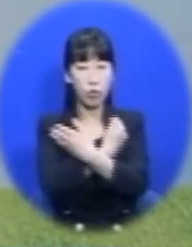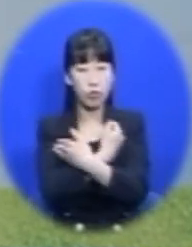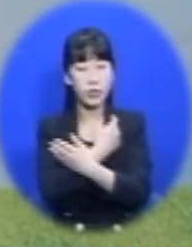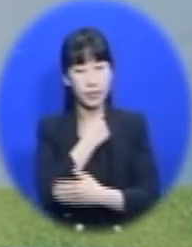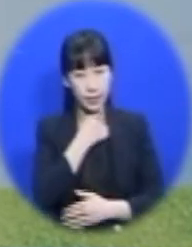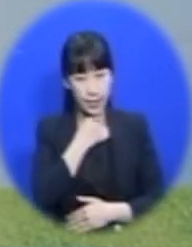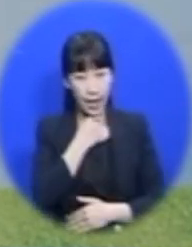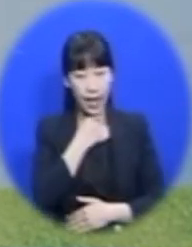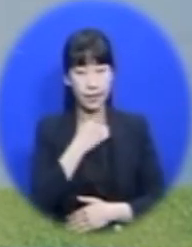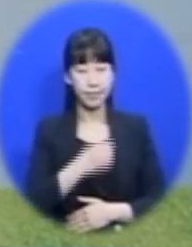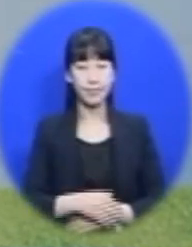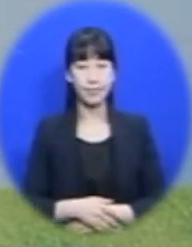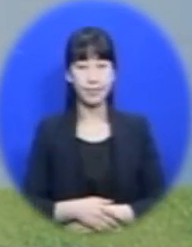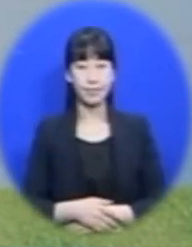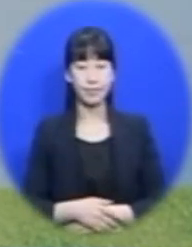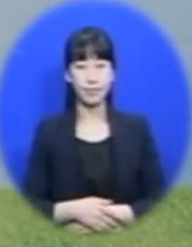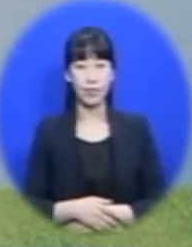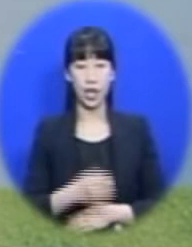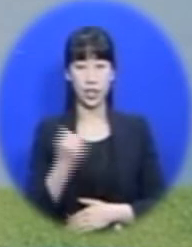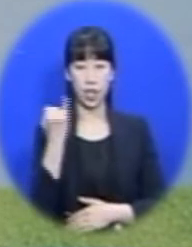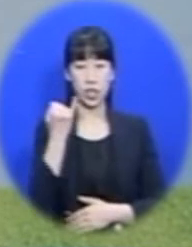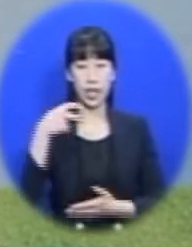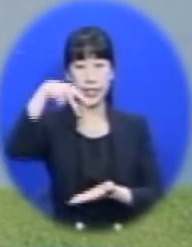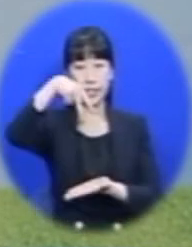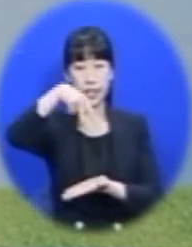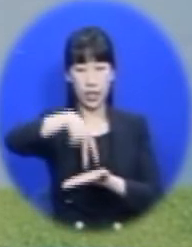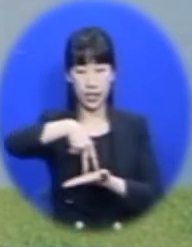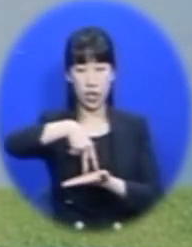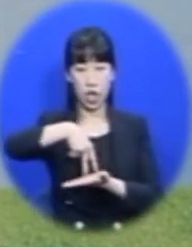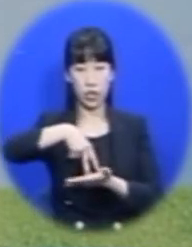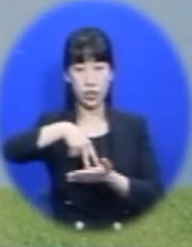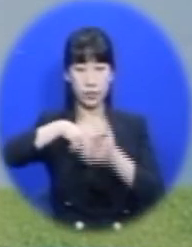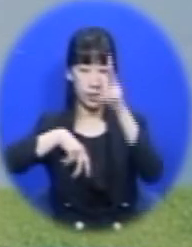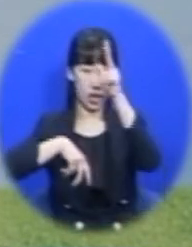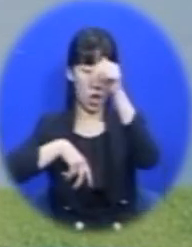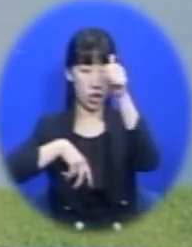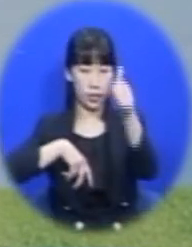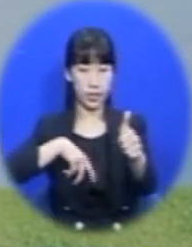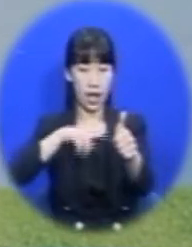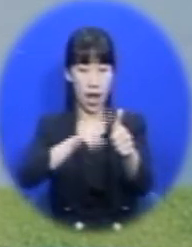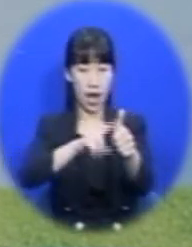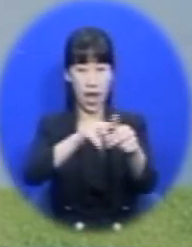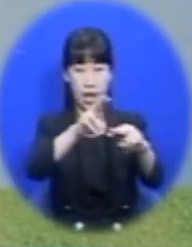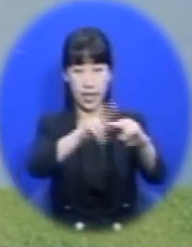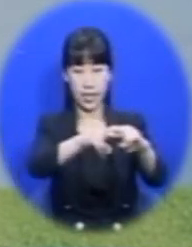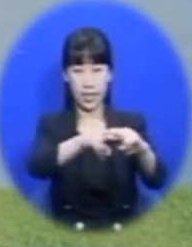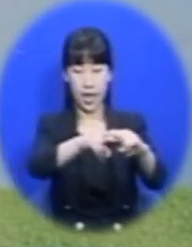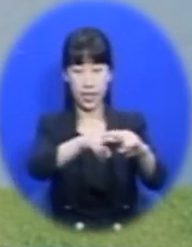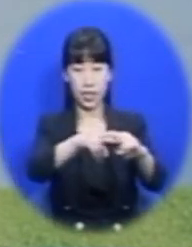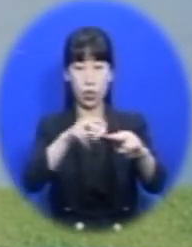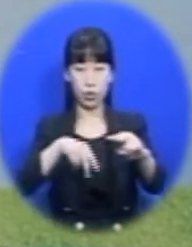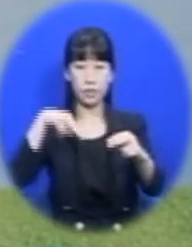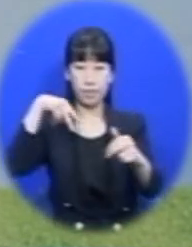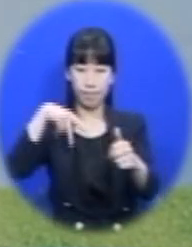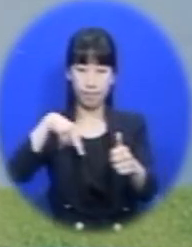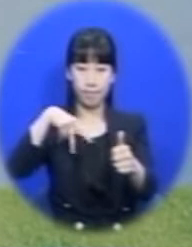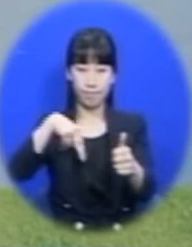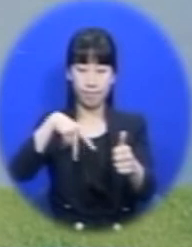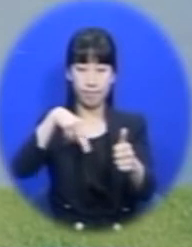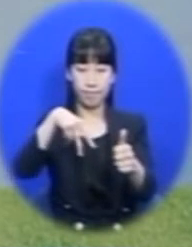좋겠습니다. 그러면서 이 부인이 일어나서 그 반드 브렉시가 앉아있는 증인석을 향하여